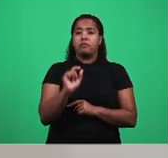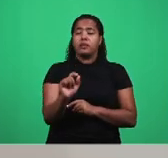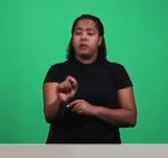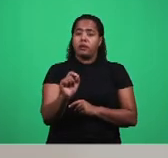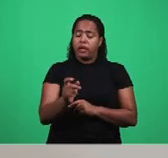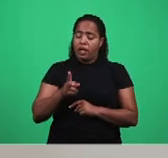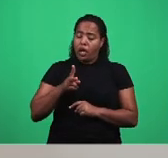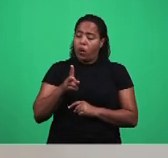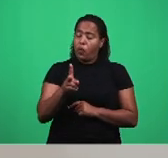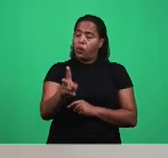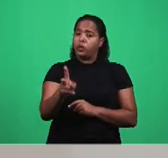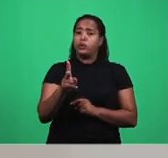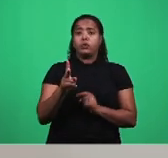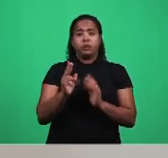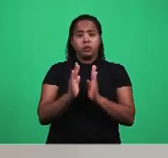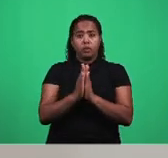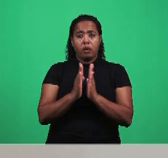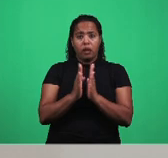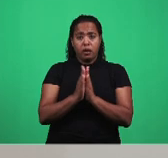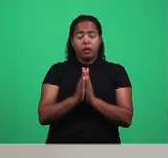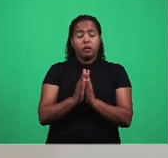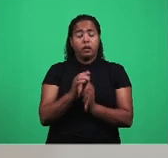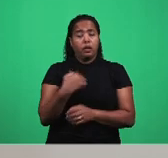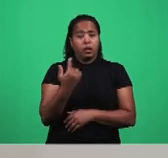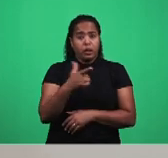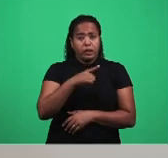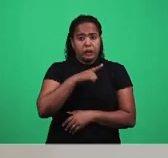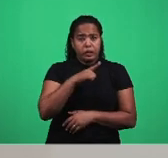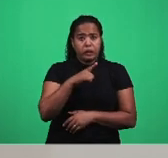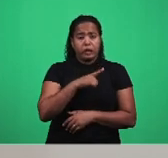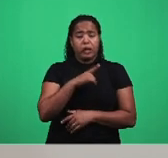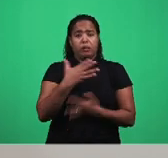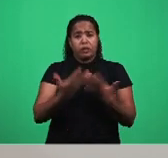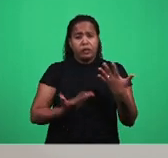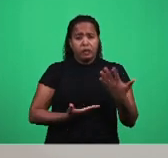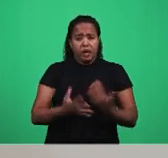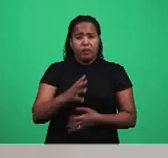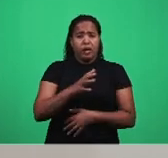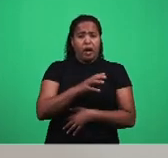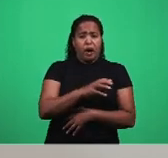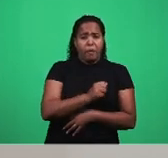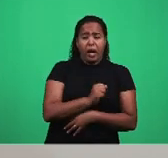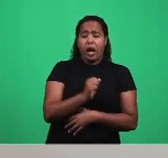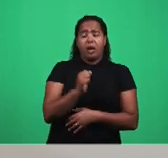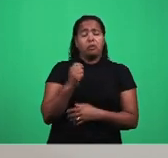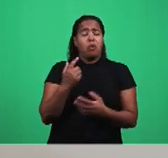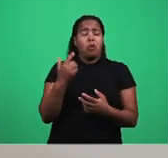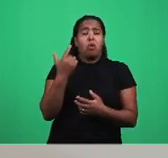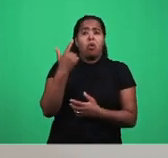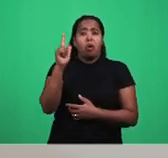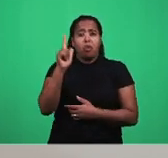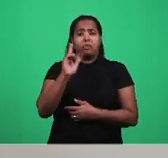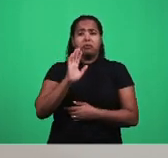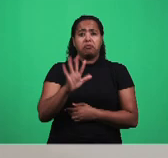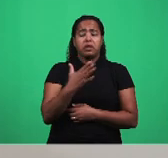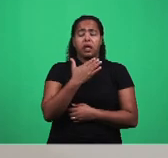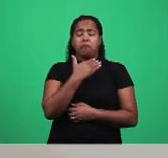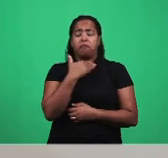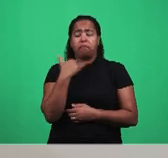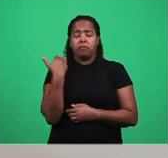avons des frères et sœurs qui nous sont bien aimés, comme ceux qui sont déjà